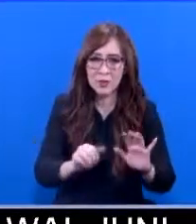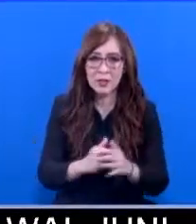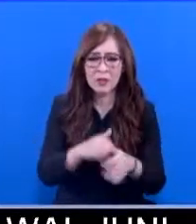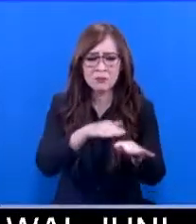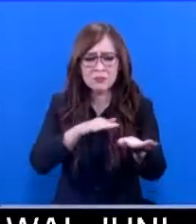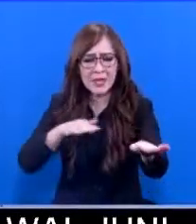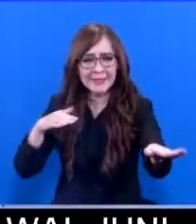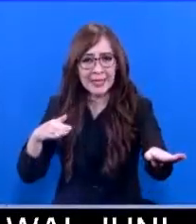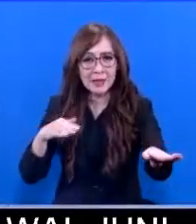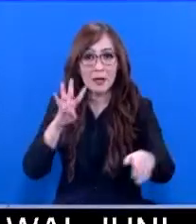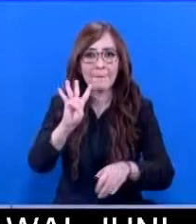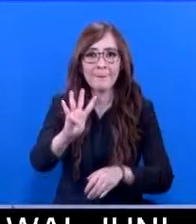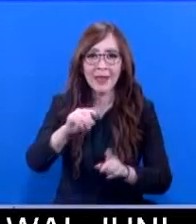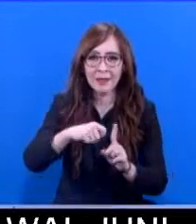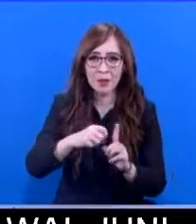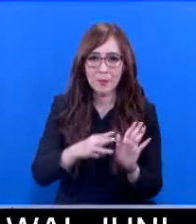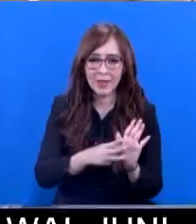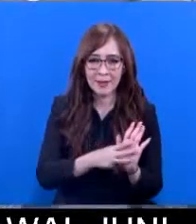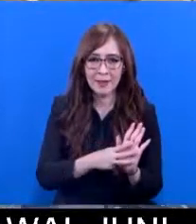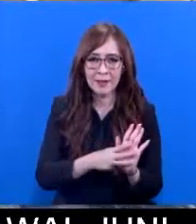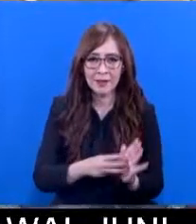Ciawi sejauh 4 km.